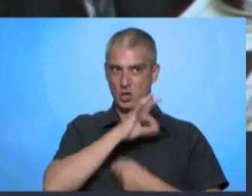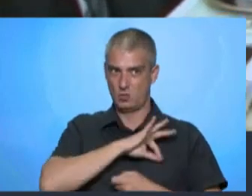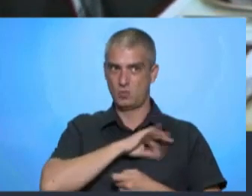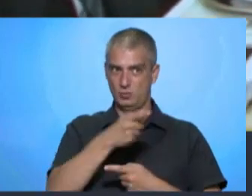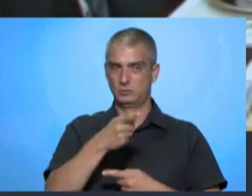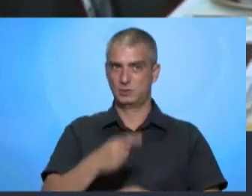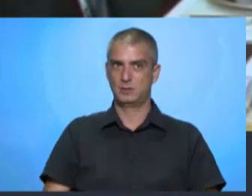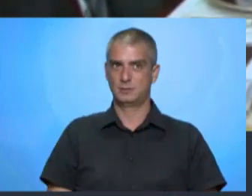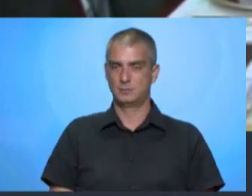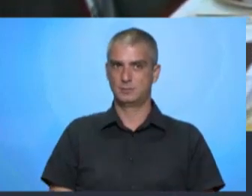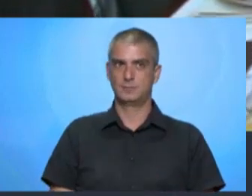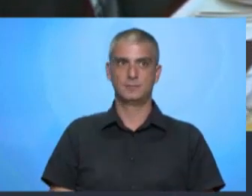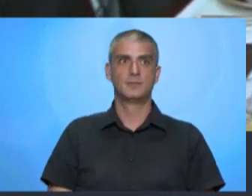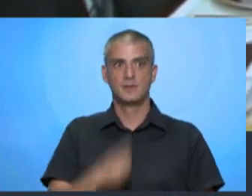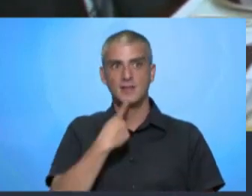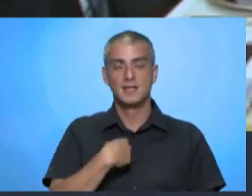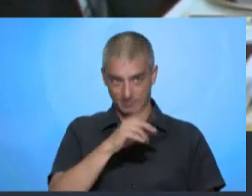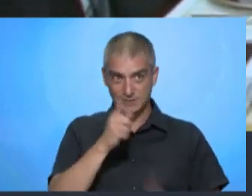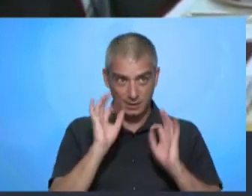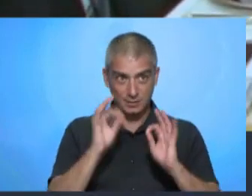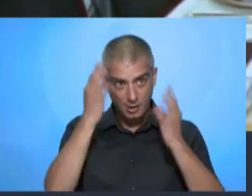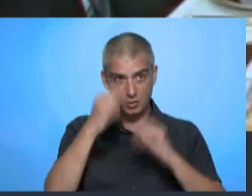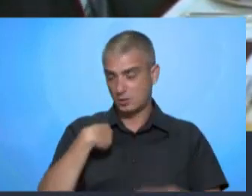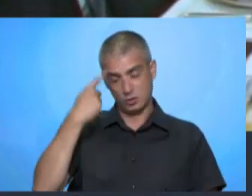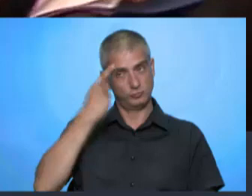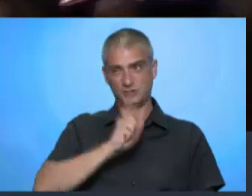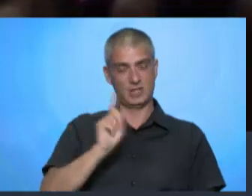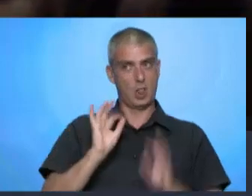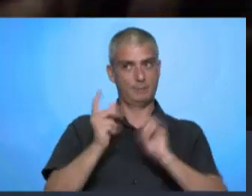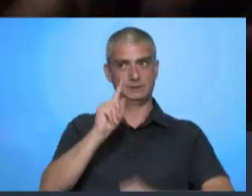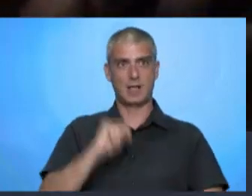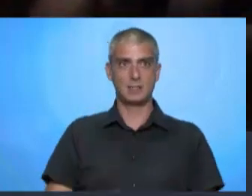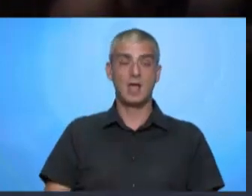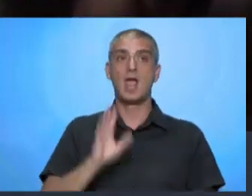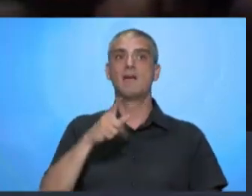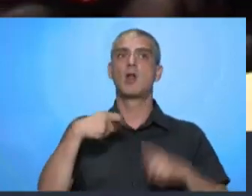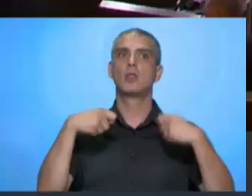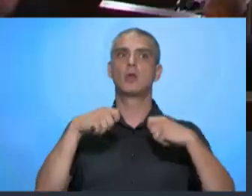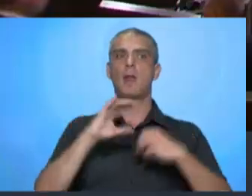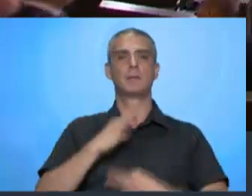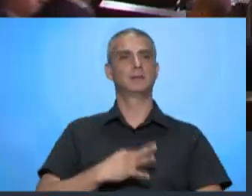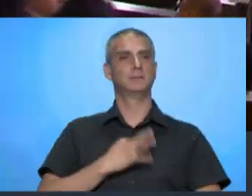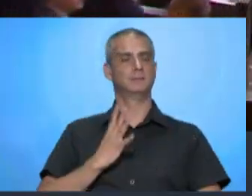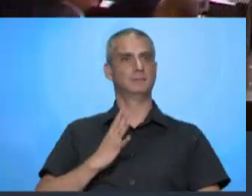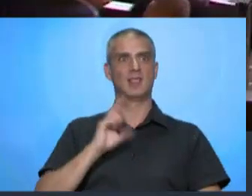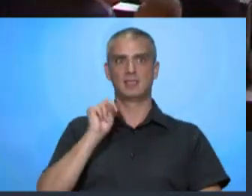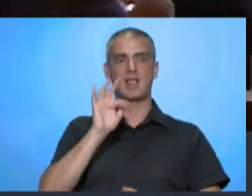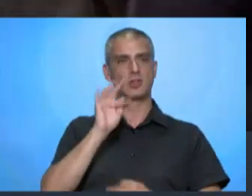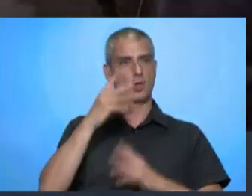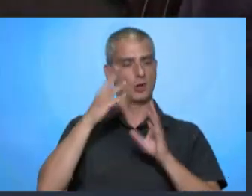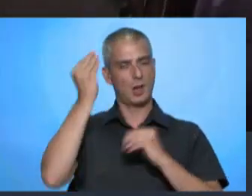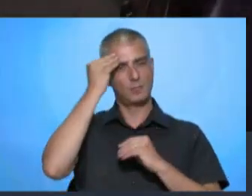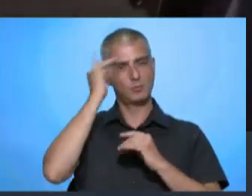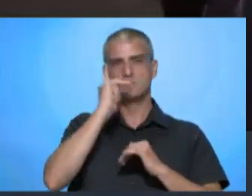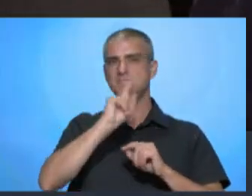a new pipeline. And you tell me if that's appropriate because I think it's not. אפילו הדיפלומטים המעונבים של נאטו שהתחילו ללמוד ולהכיר